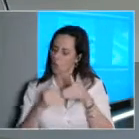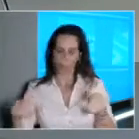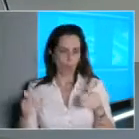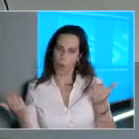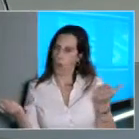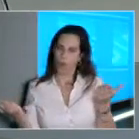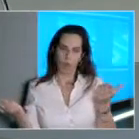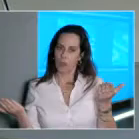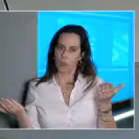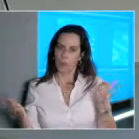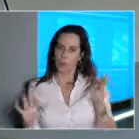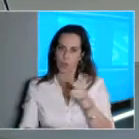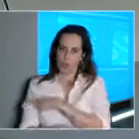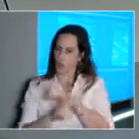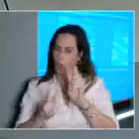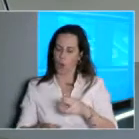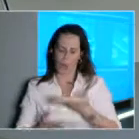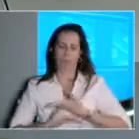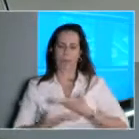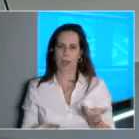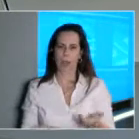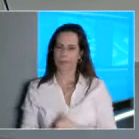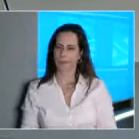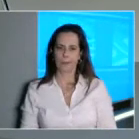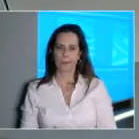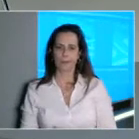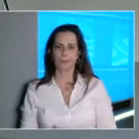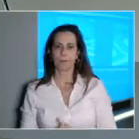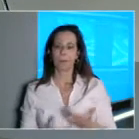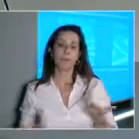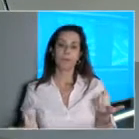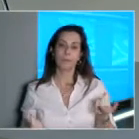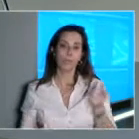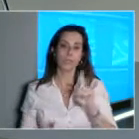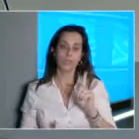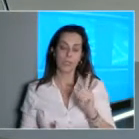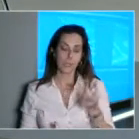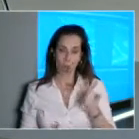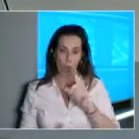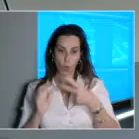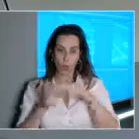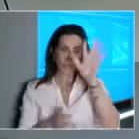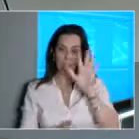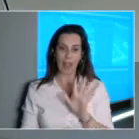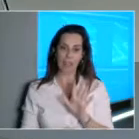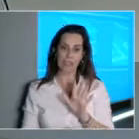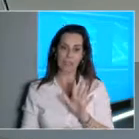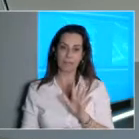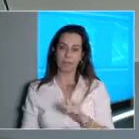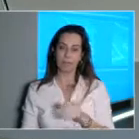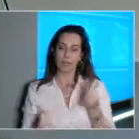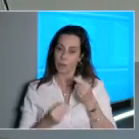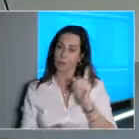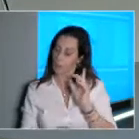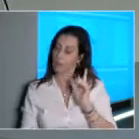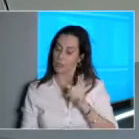למה שהשוטר יכול לספוג, ואיך אומרים, החיים זה לא תמיד ריאליטי בטלוויזיה, ועל דברים